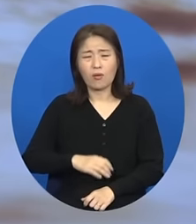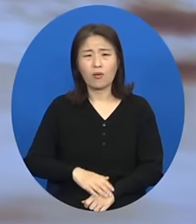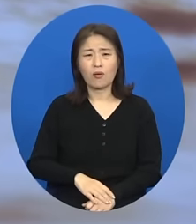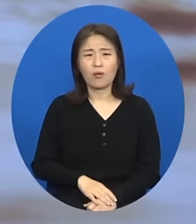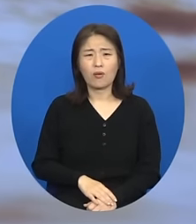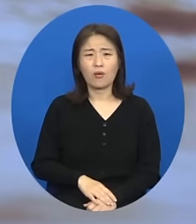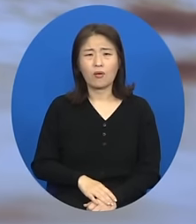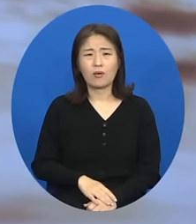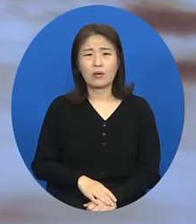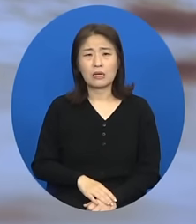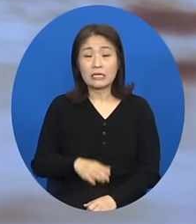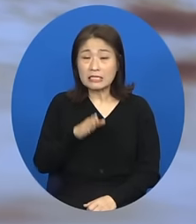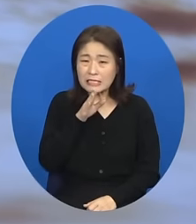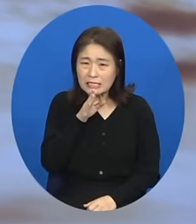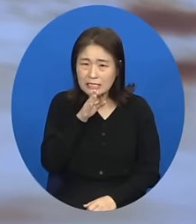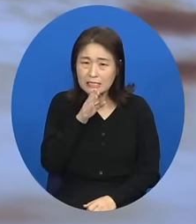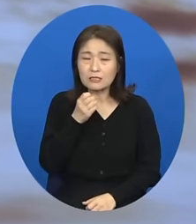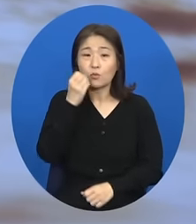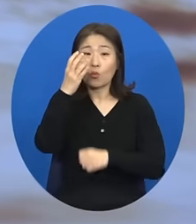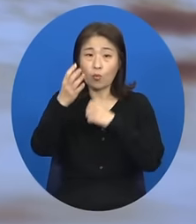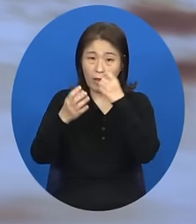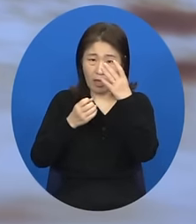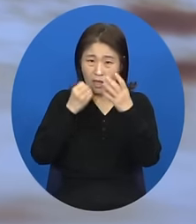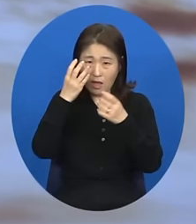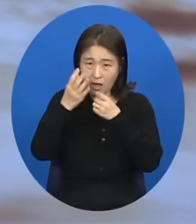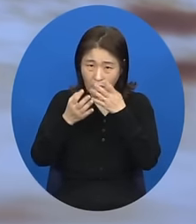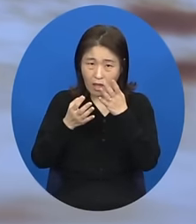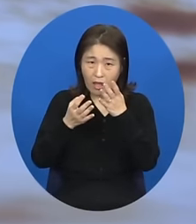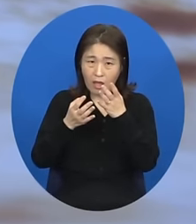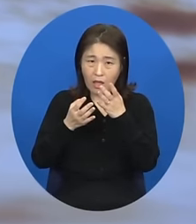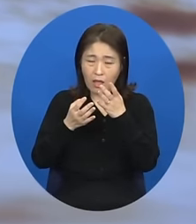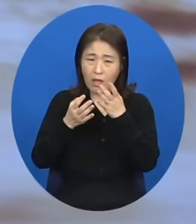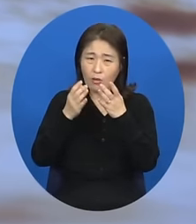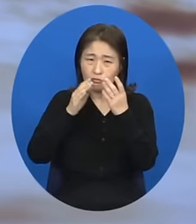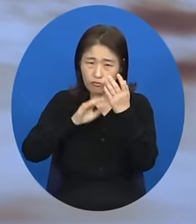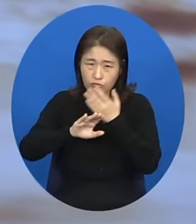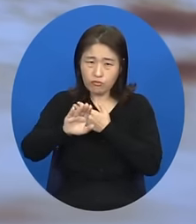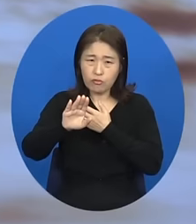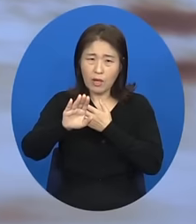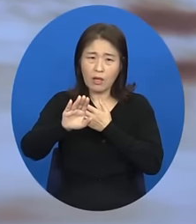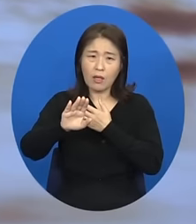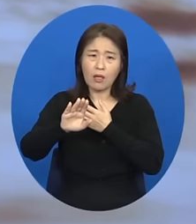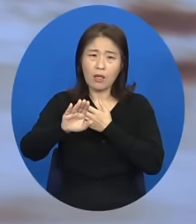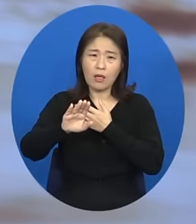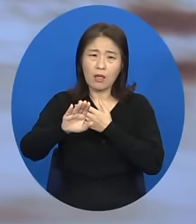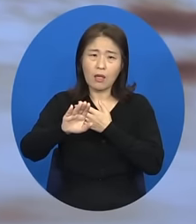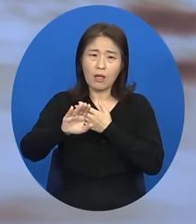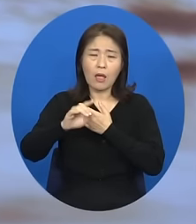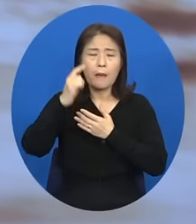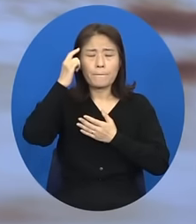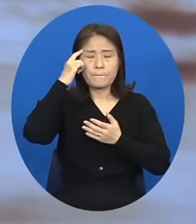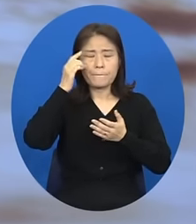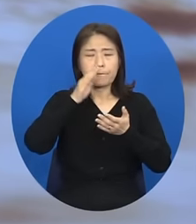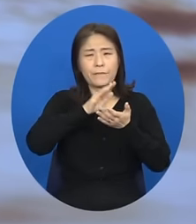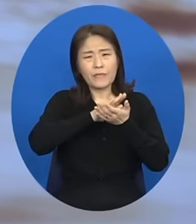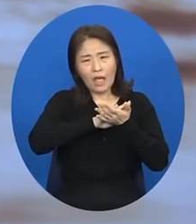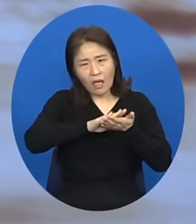그렇게 실존적인 고백을 하니까 마음에 말할 수 없는 평강이, 평안이